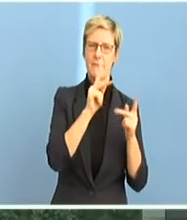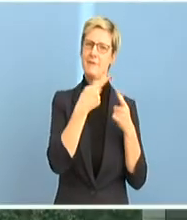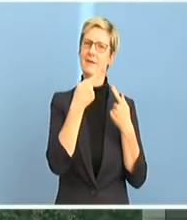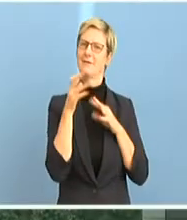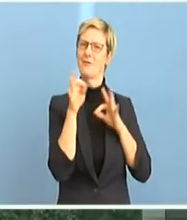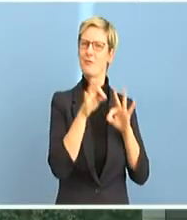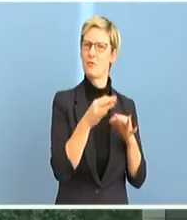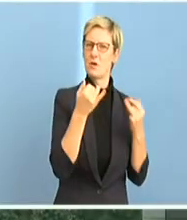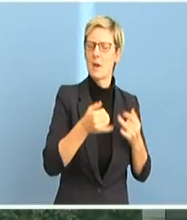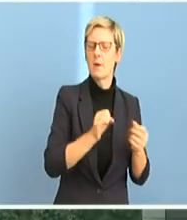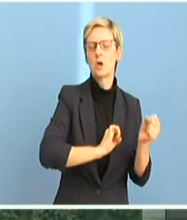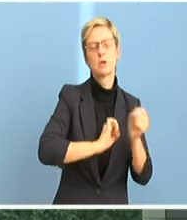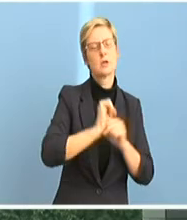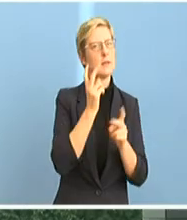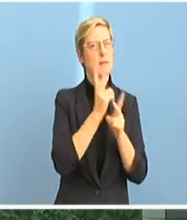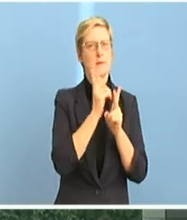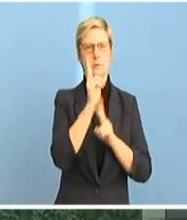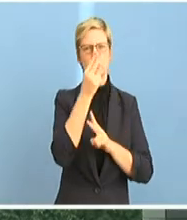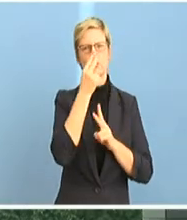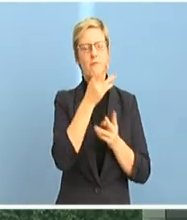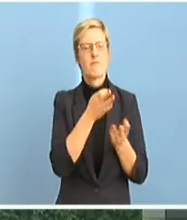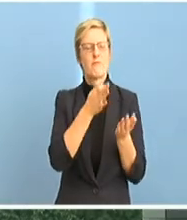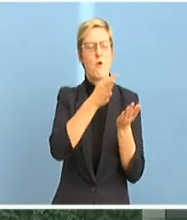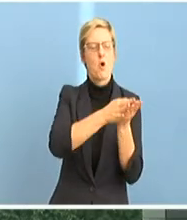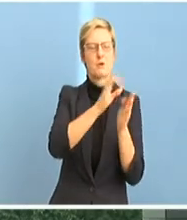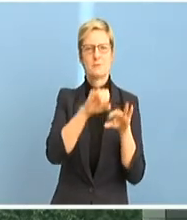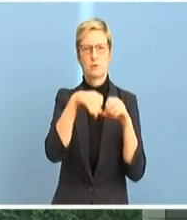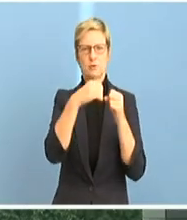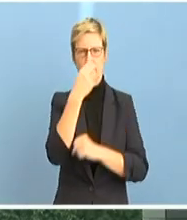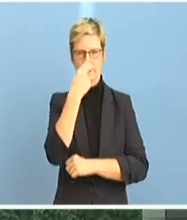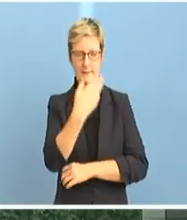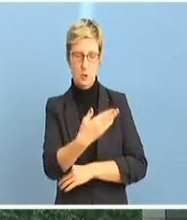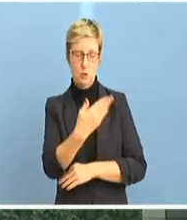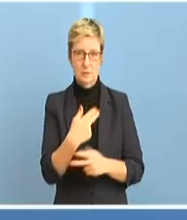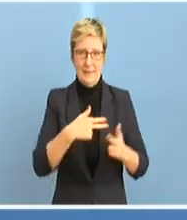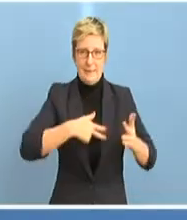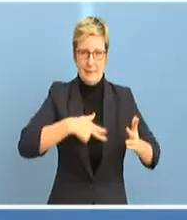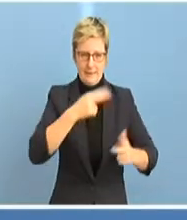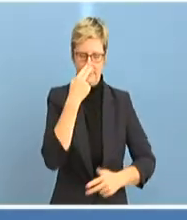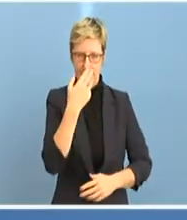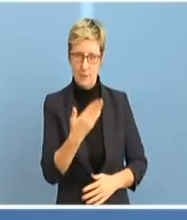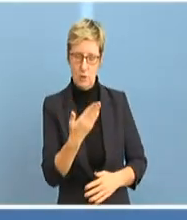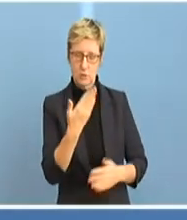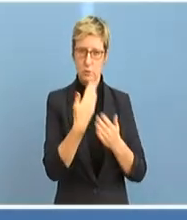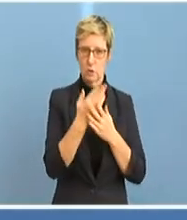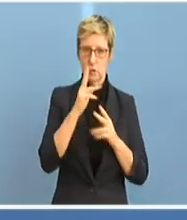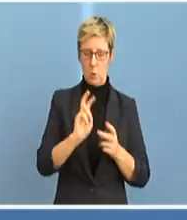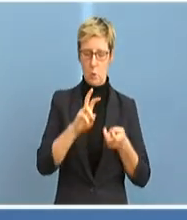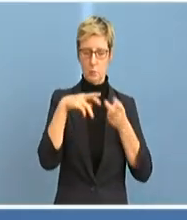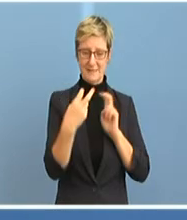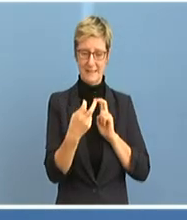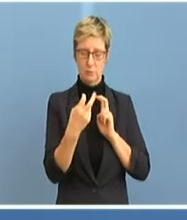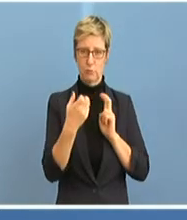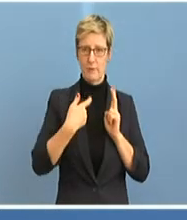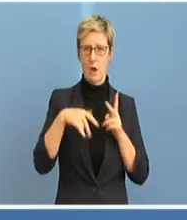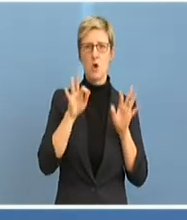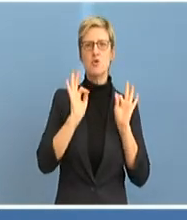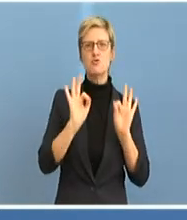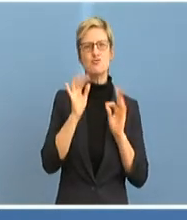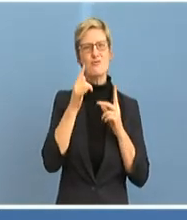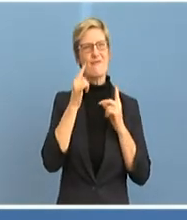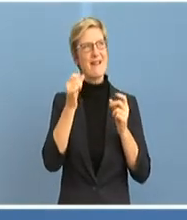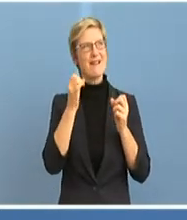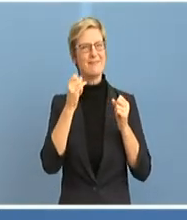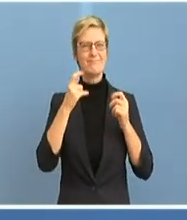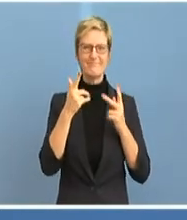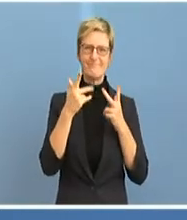die Realität und die Lage vor Ort anschauen und sich fragen, ob es den guten Willen zur Umsetzung des Abkommens in diesem Geist und in